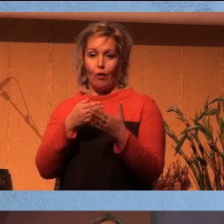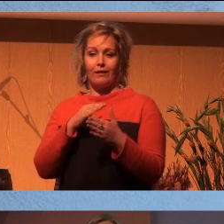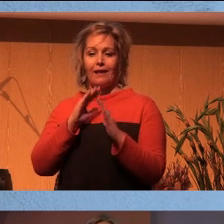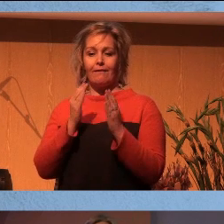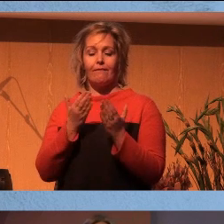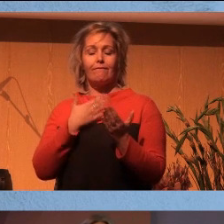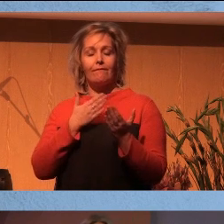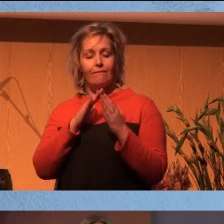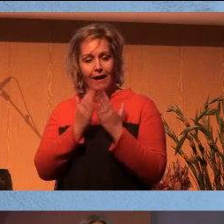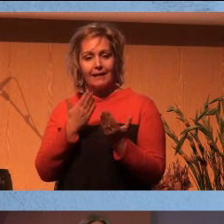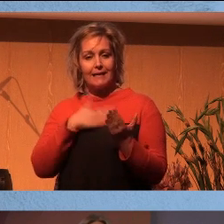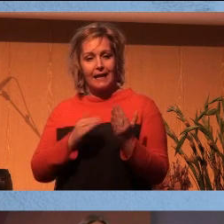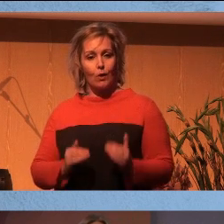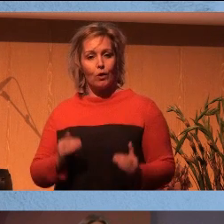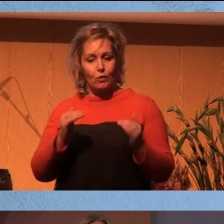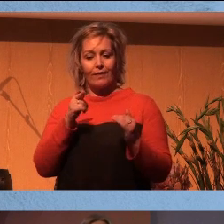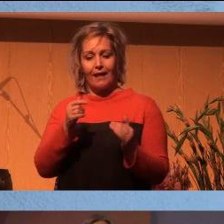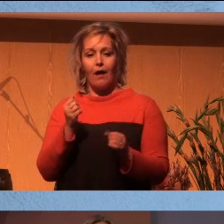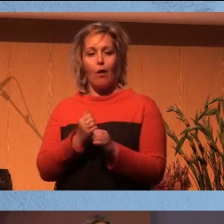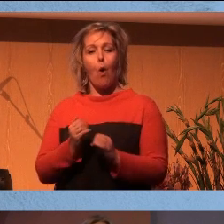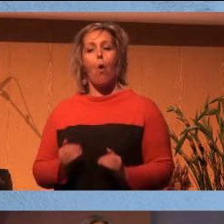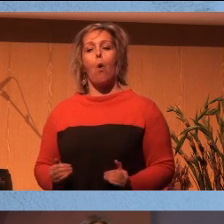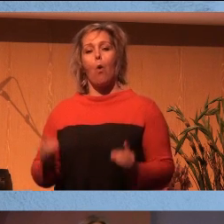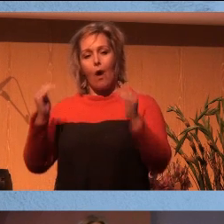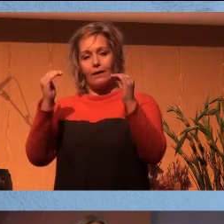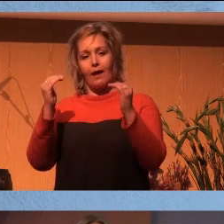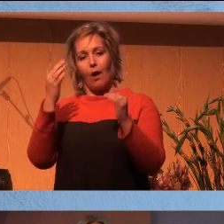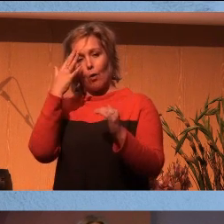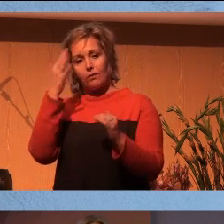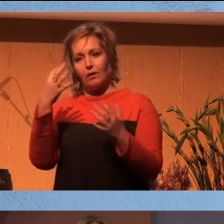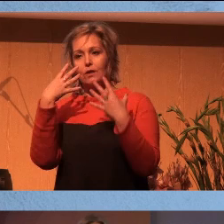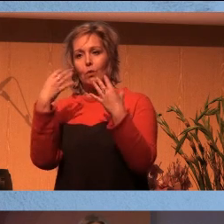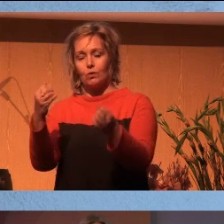helseorganisasjon faktisk å øke kompetanse i befolkningen.